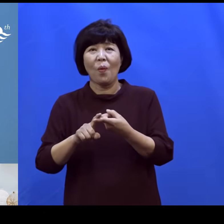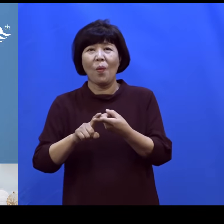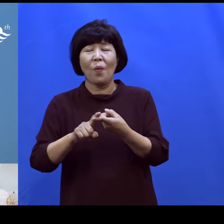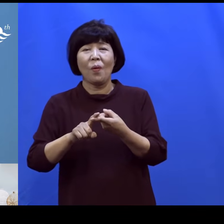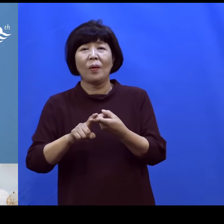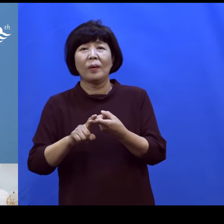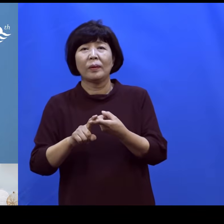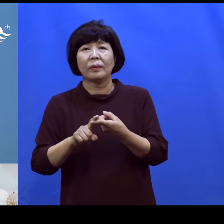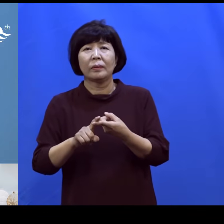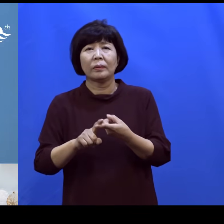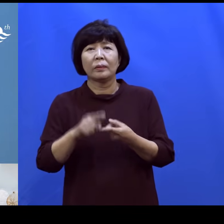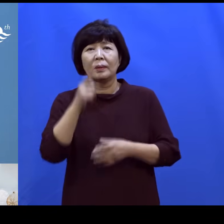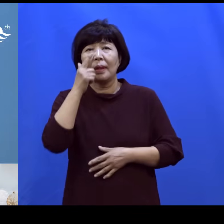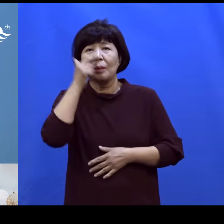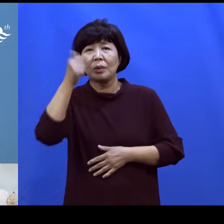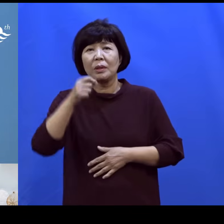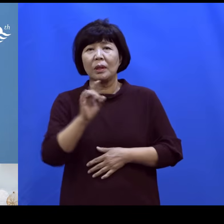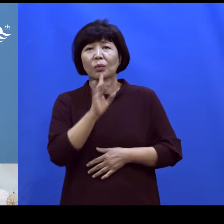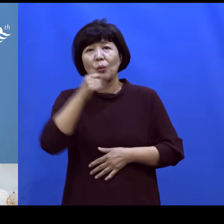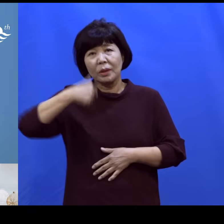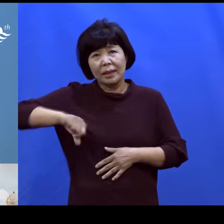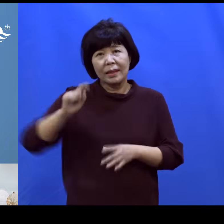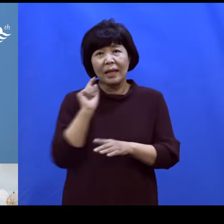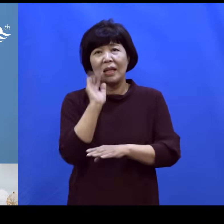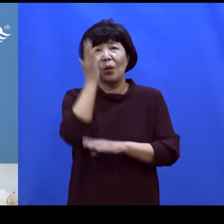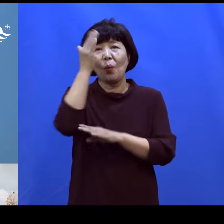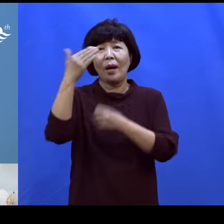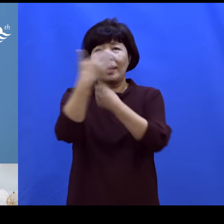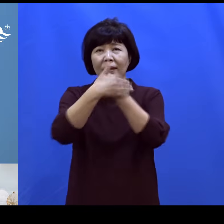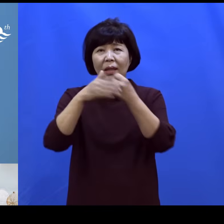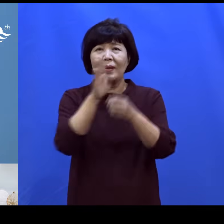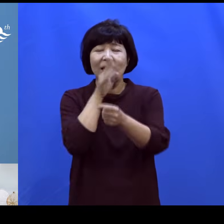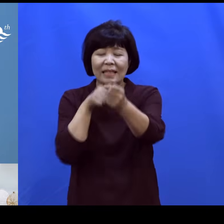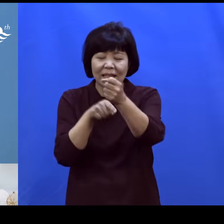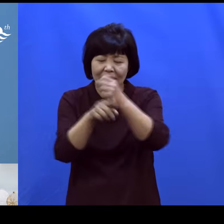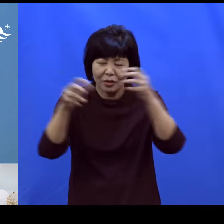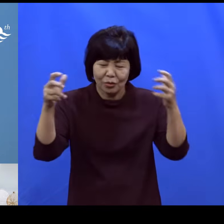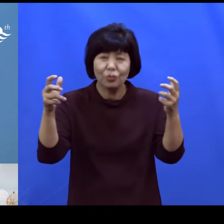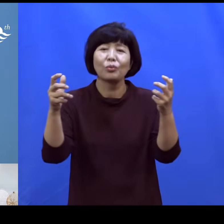아버지의 독생자의 영광이요 은혜와 진리가 충만하더라.